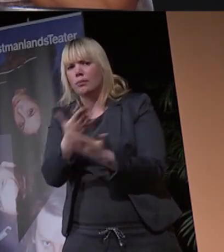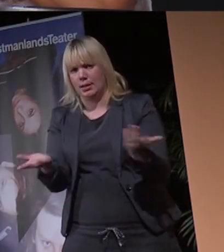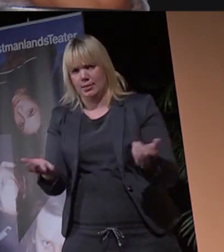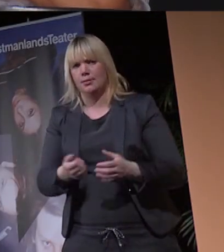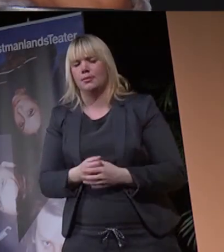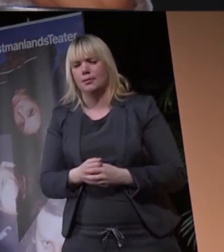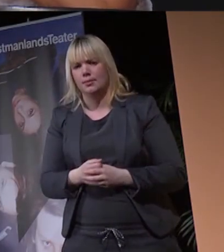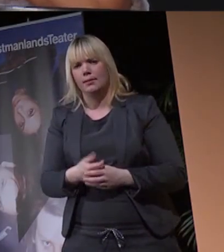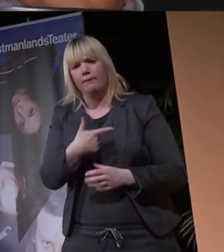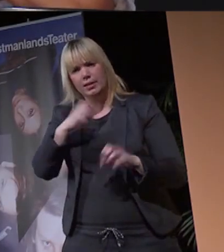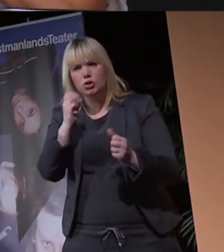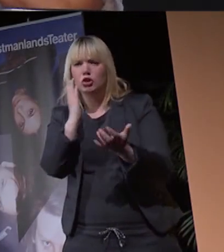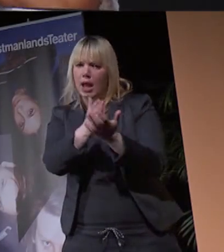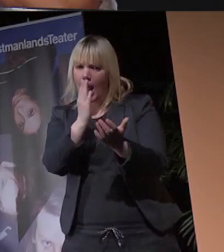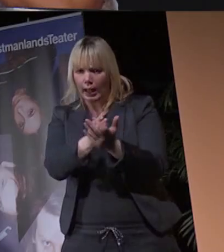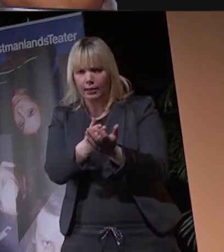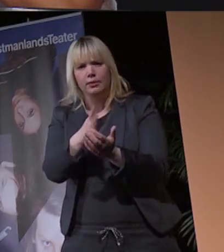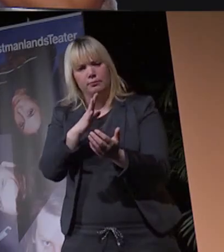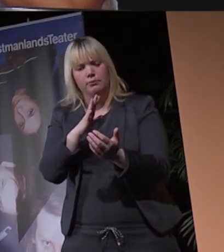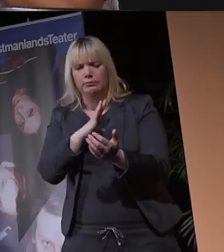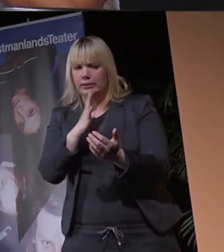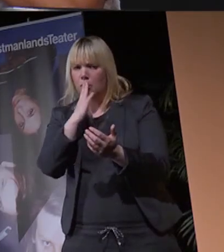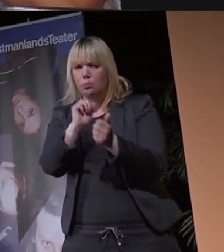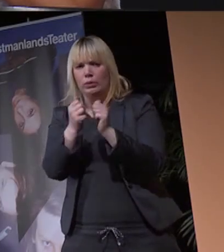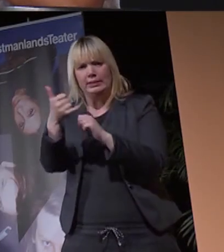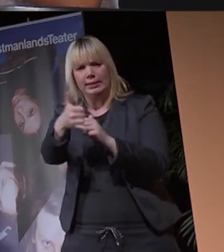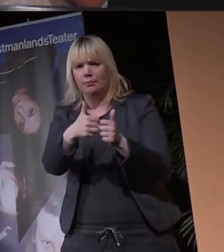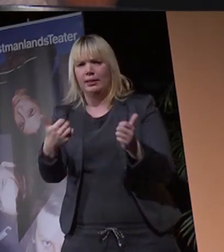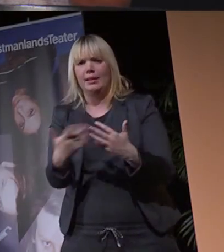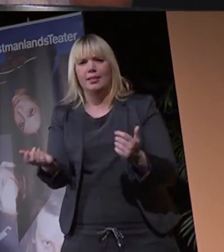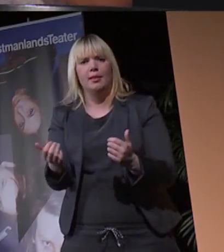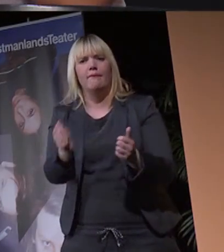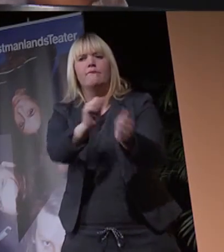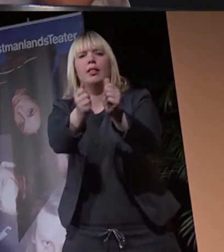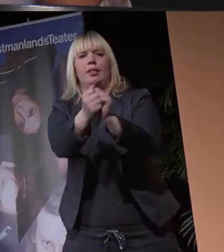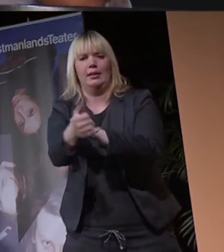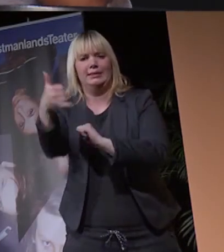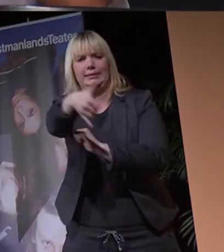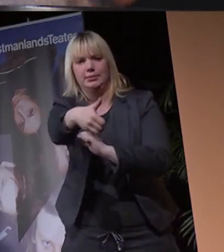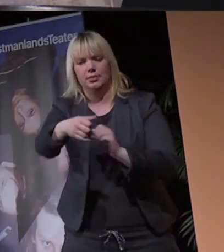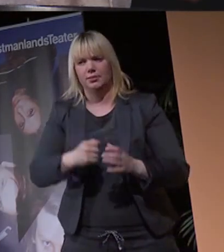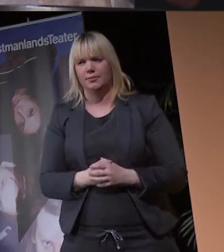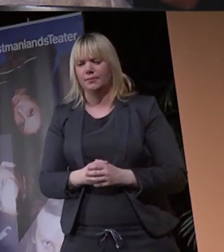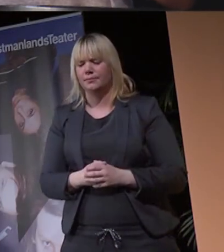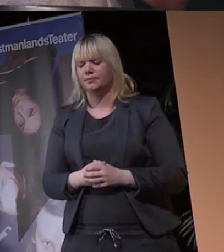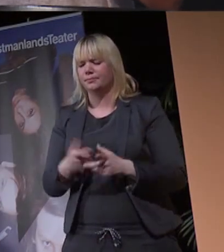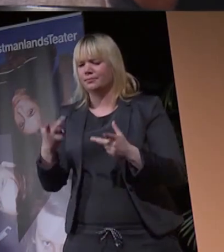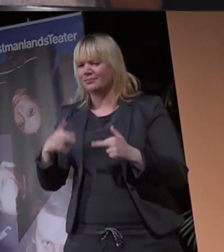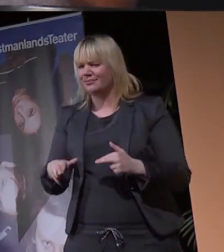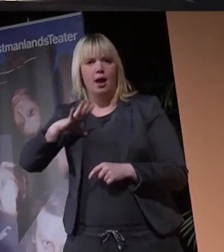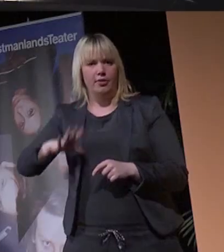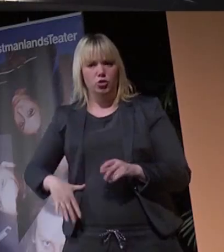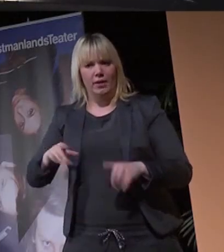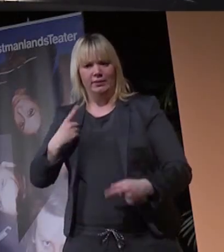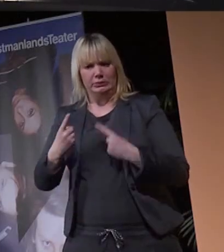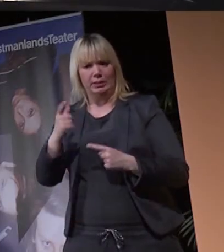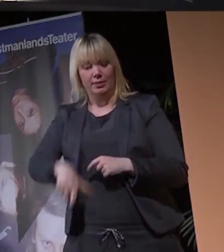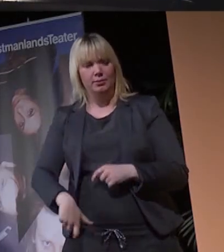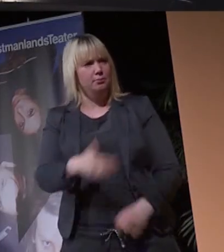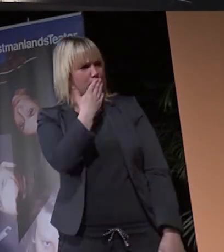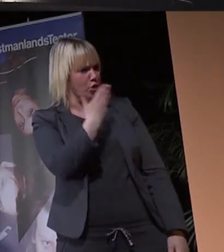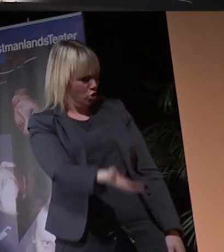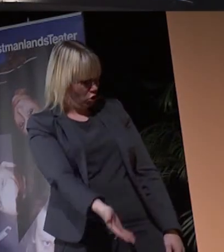ska göra, Alice, du vet ju inte bäst. Utan det finns ju verkligen, alltså konsten måste ju vara fri. Så vi, hela tiden, det är ju ständig diskussion att vi har bevakning på det. Inte